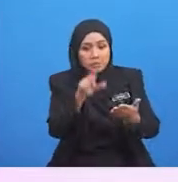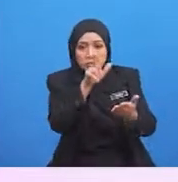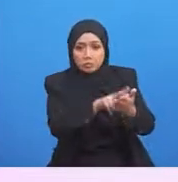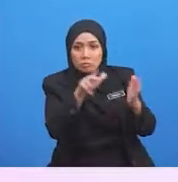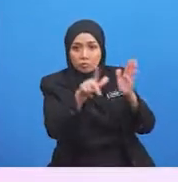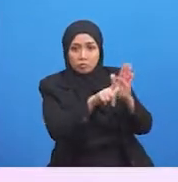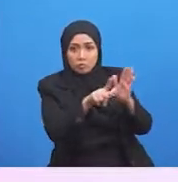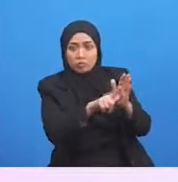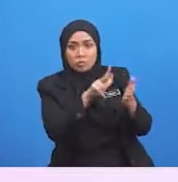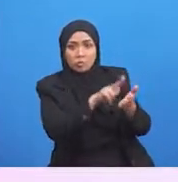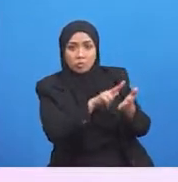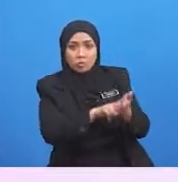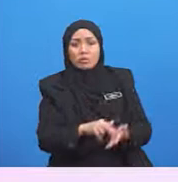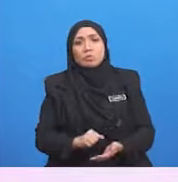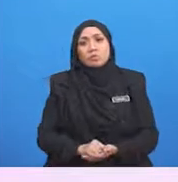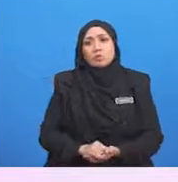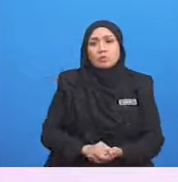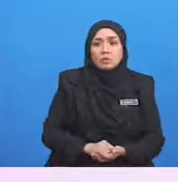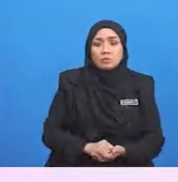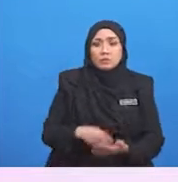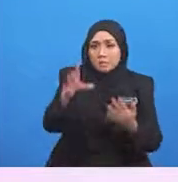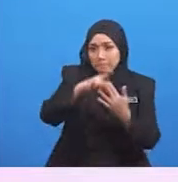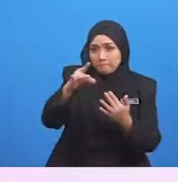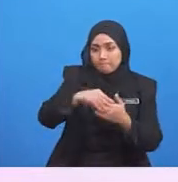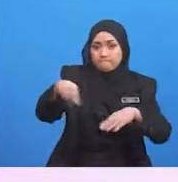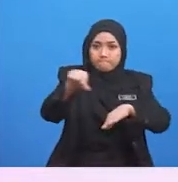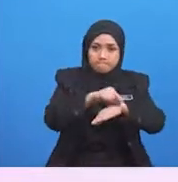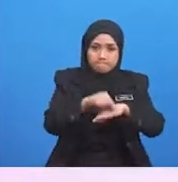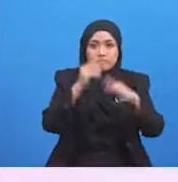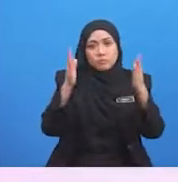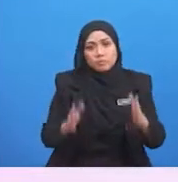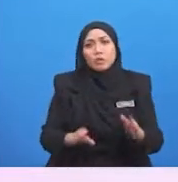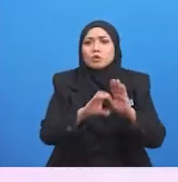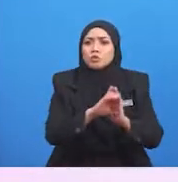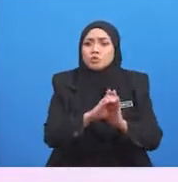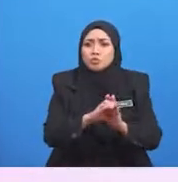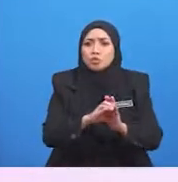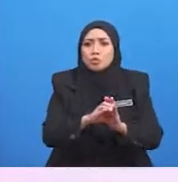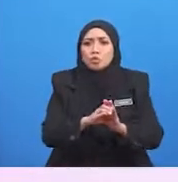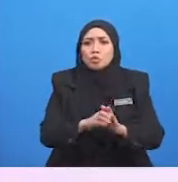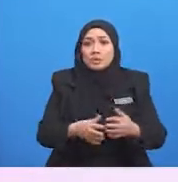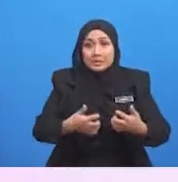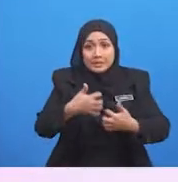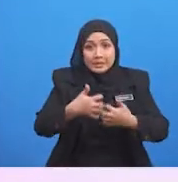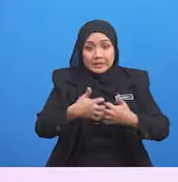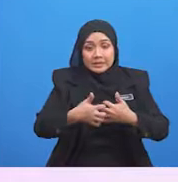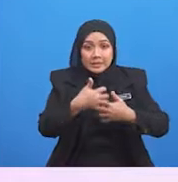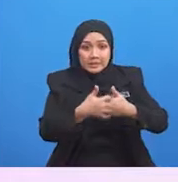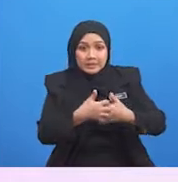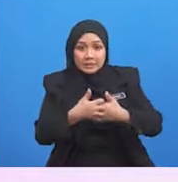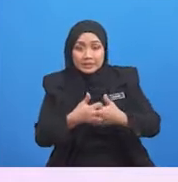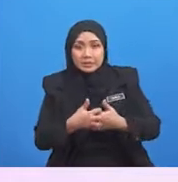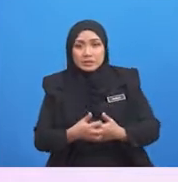mempengaruhi pemilihan oleh pengguna. Contohnya adalah seperti barang elektrik dan elektronik, telefon